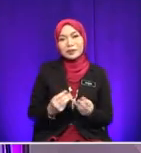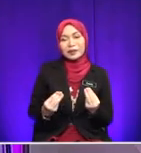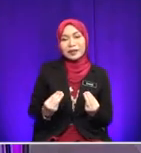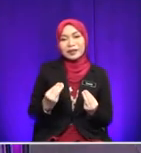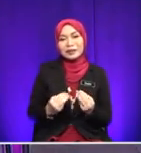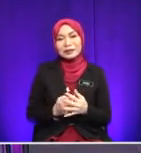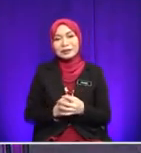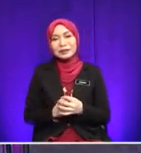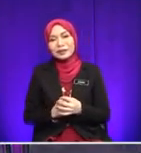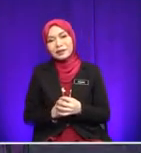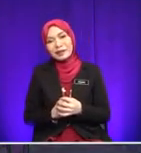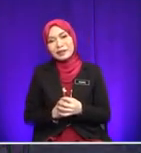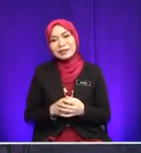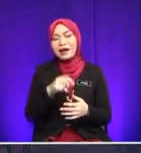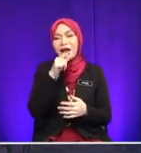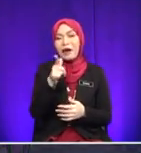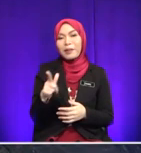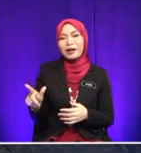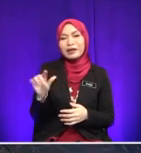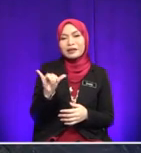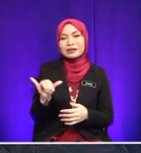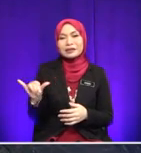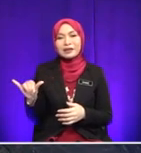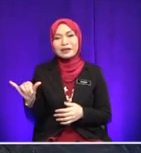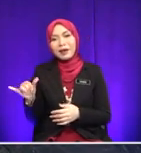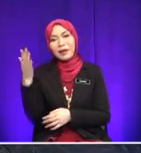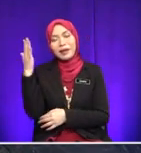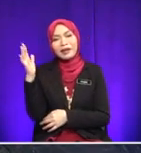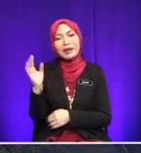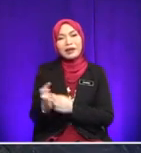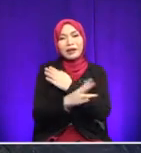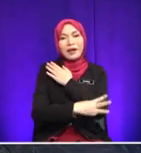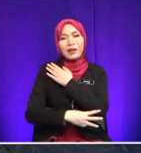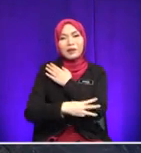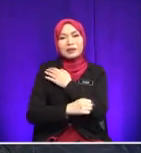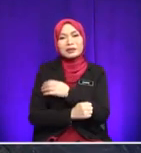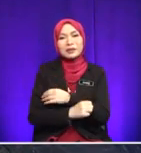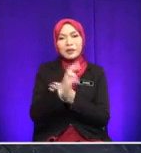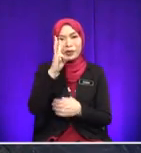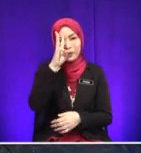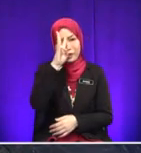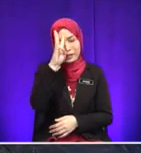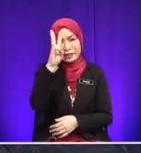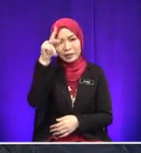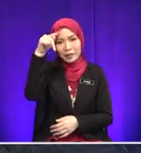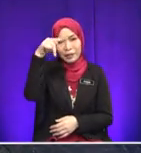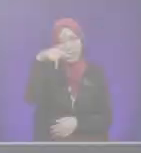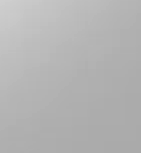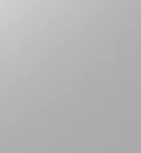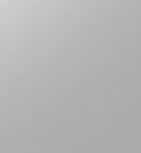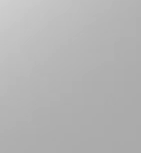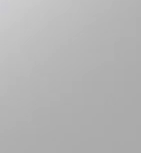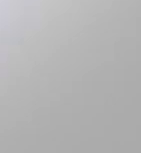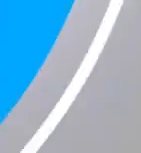kibar selamanya bendera Risma Putra, demimu